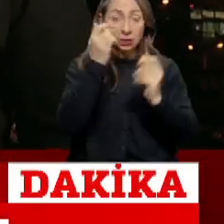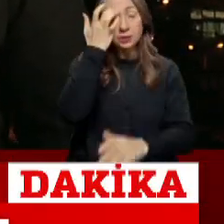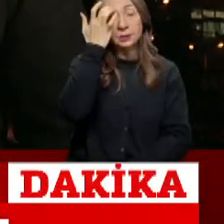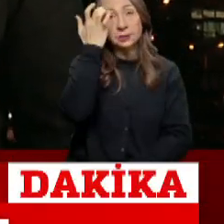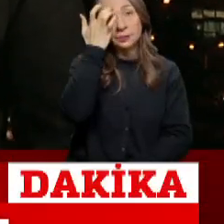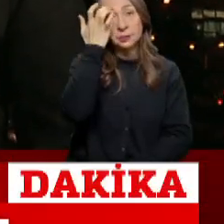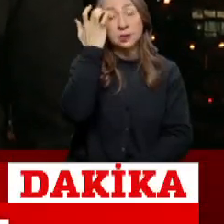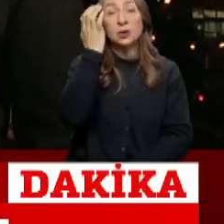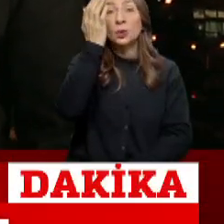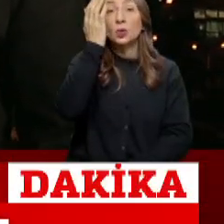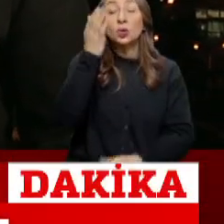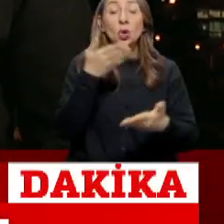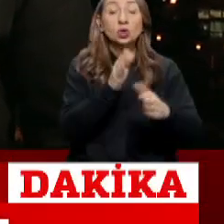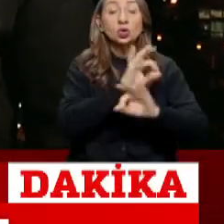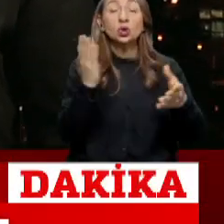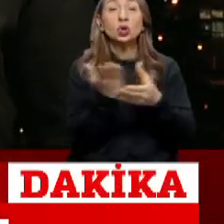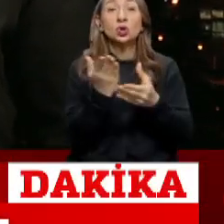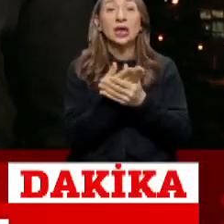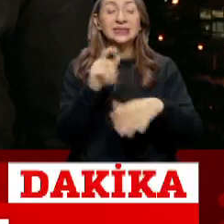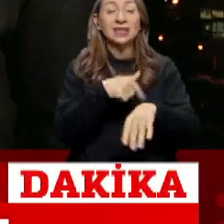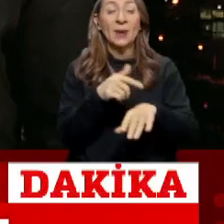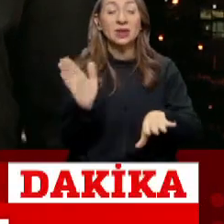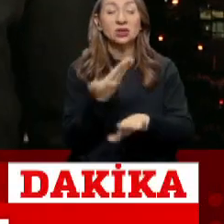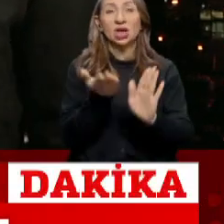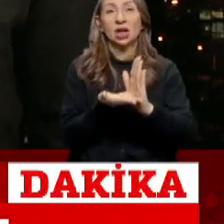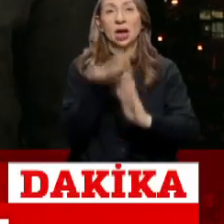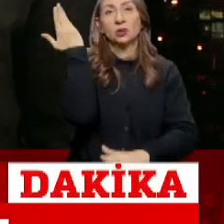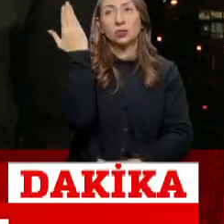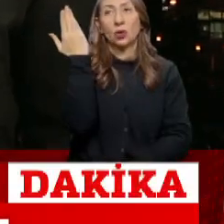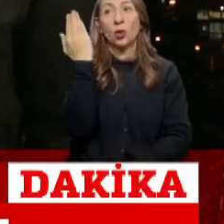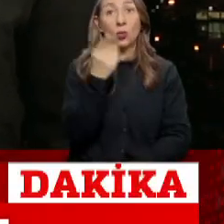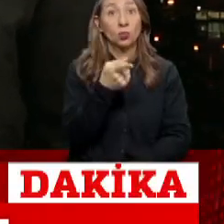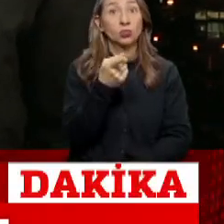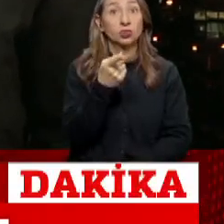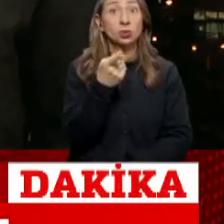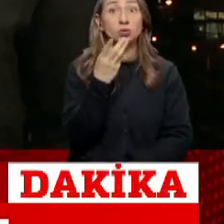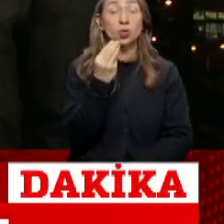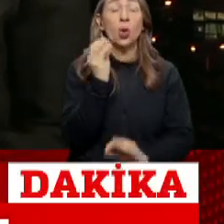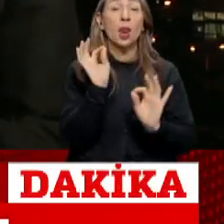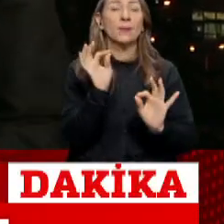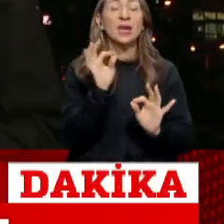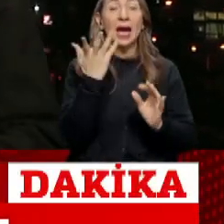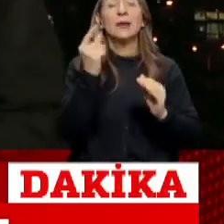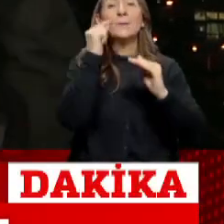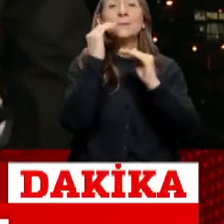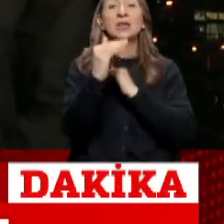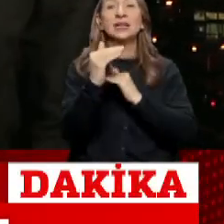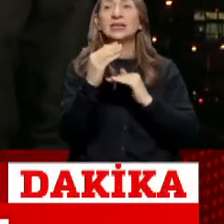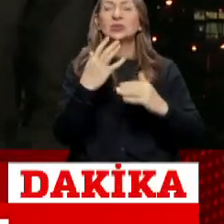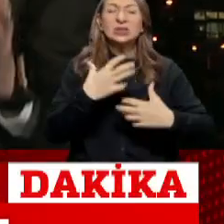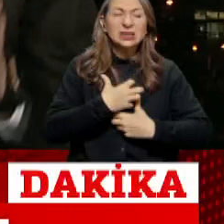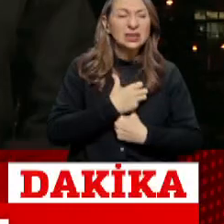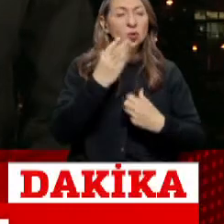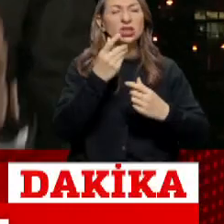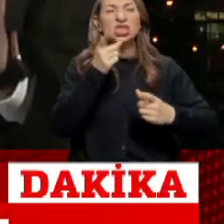Ve yolsuzluk dosyalarında zaman aşımı kaldırılıyor. Bu da yine çok, yani milletin muzdarip